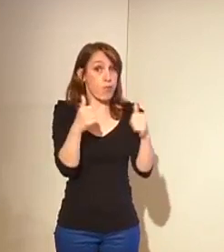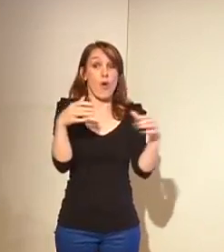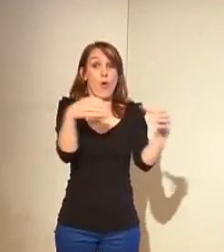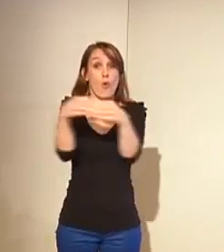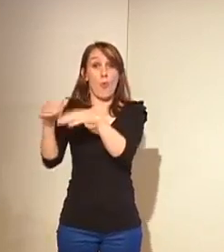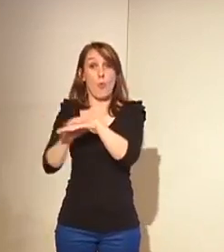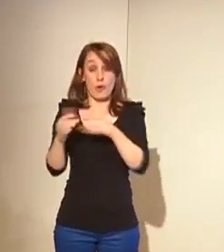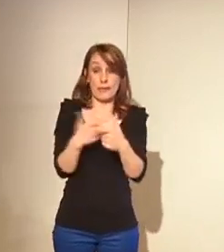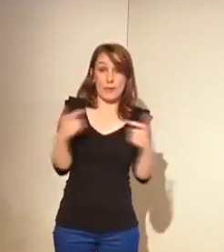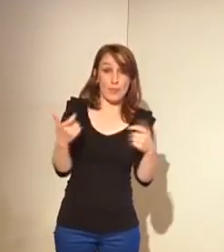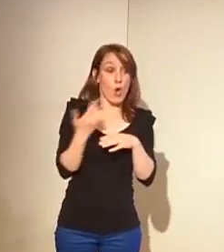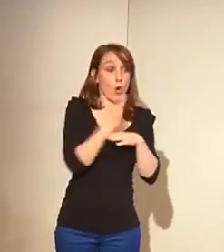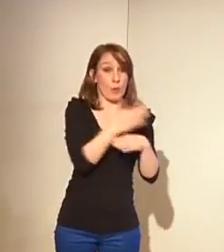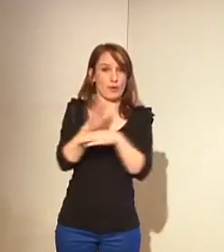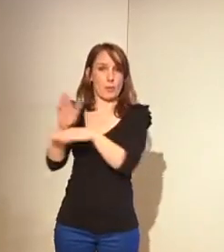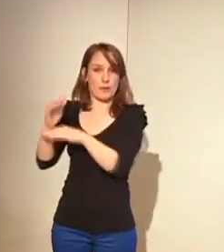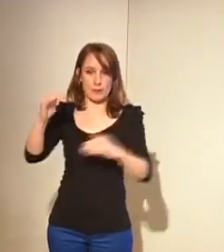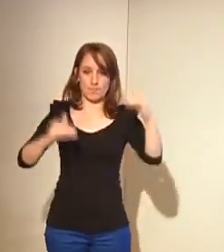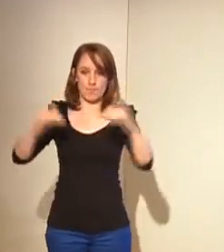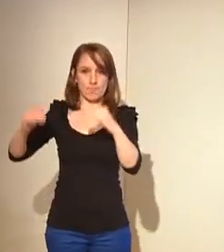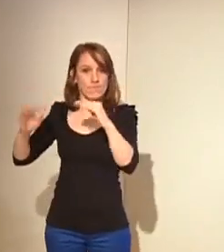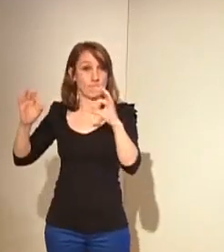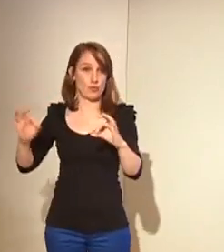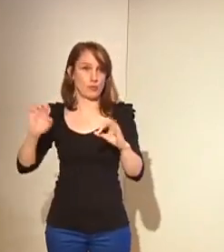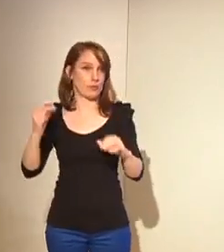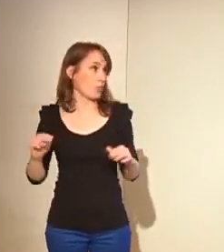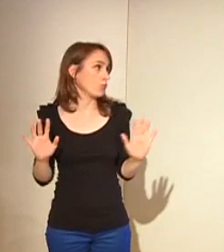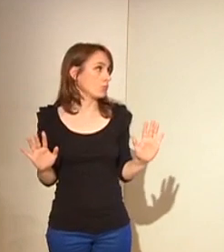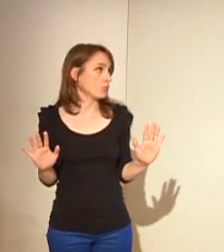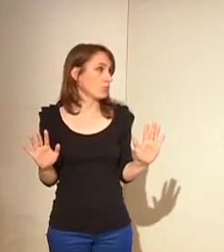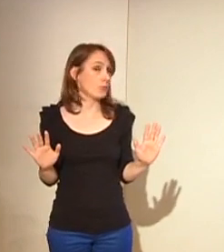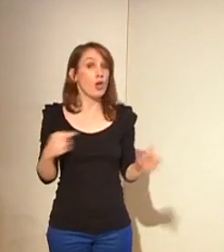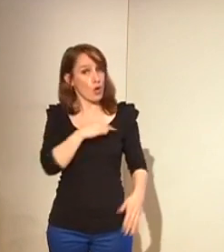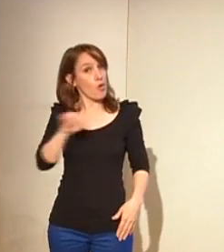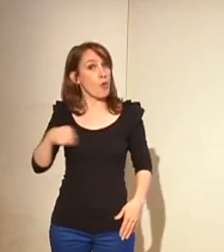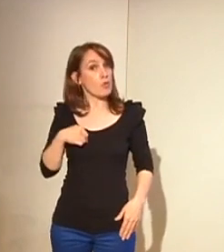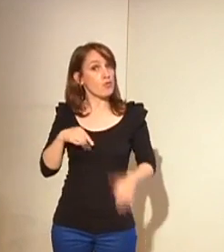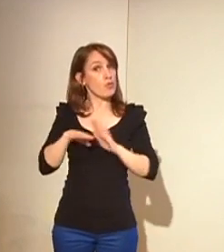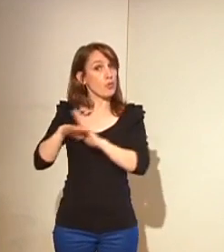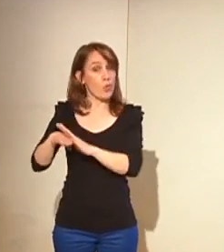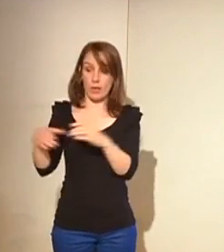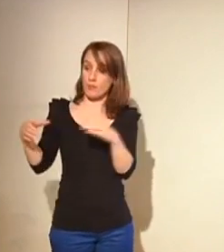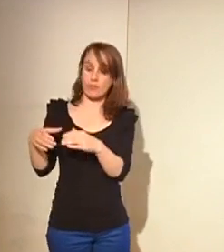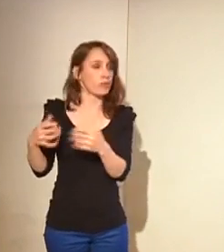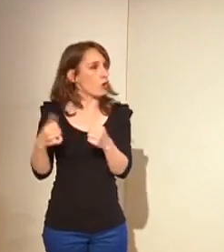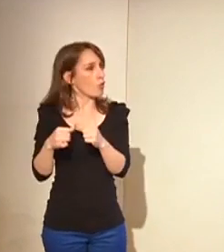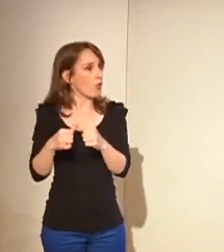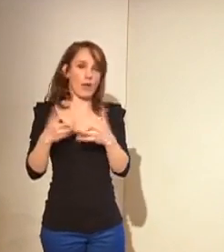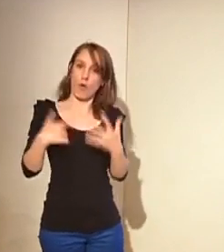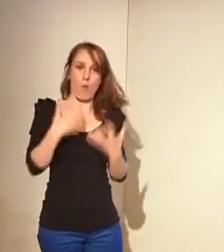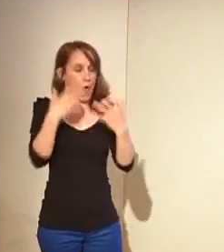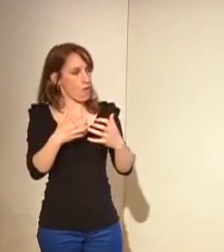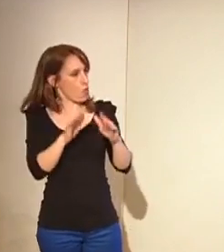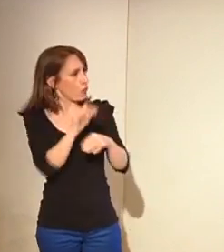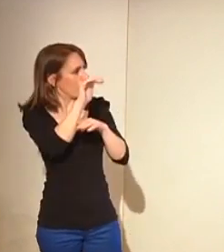et donc et notamment la nôtre puisque nous sommes les garants de pluralisme